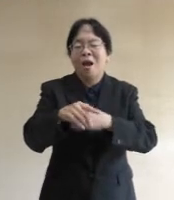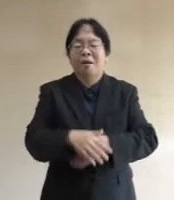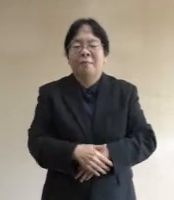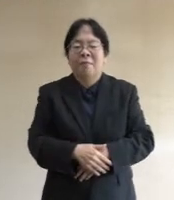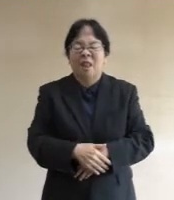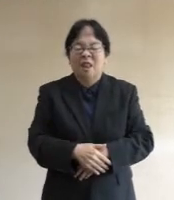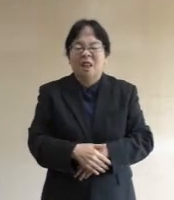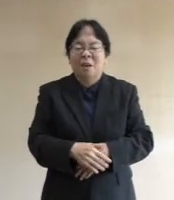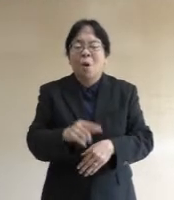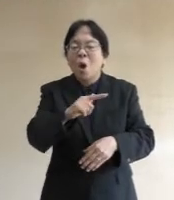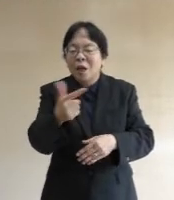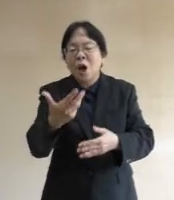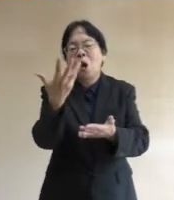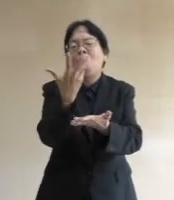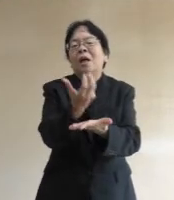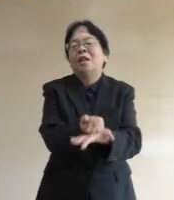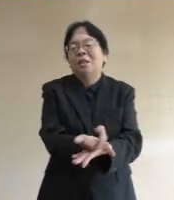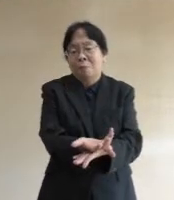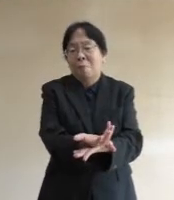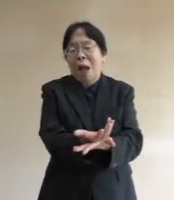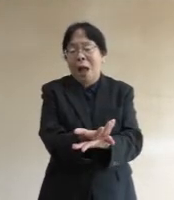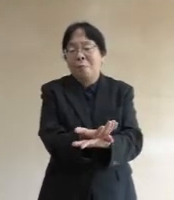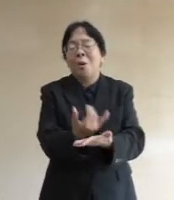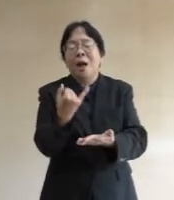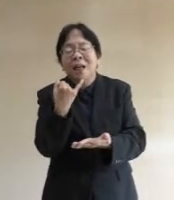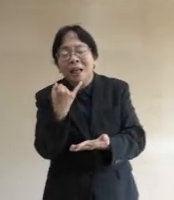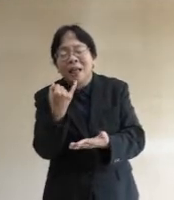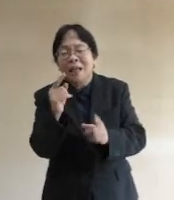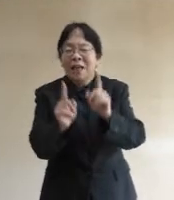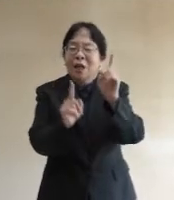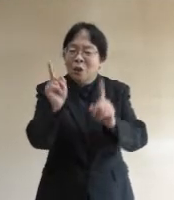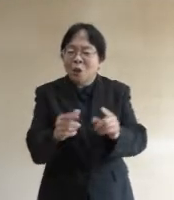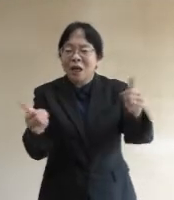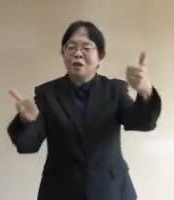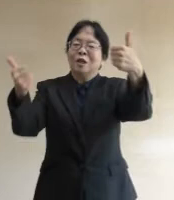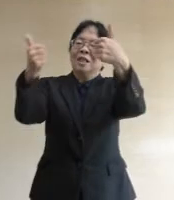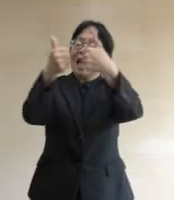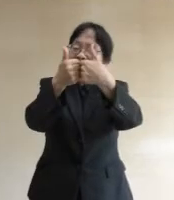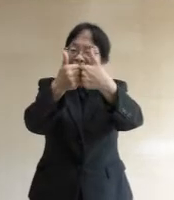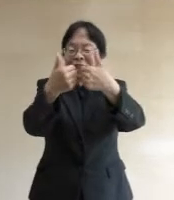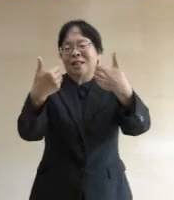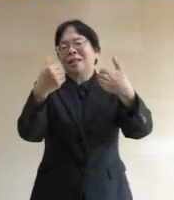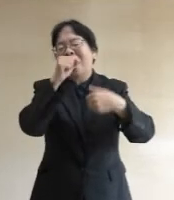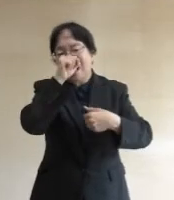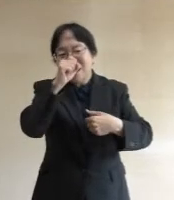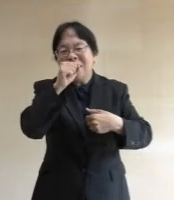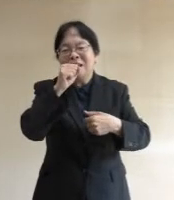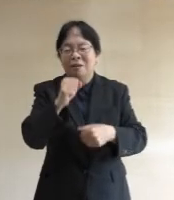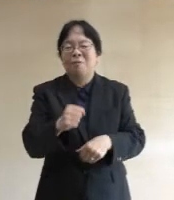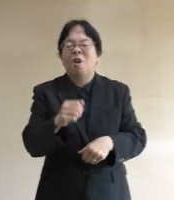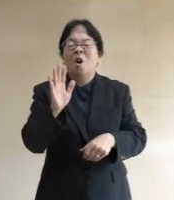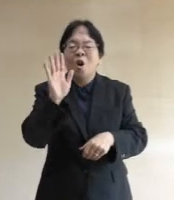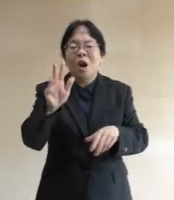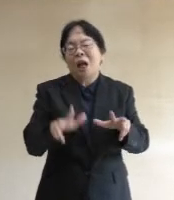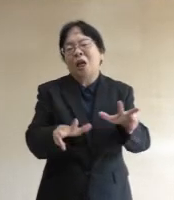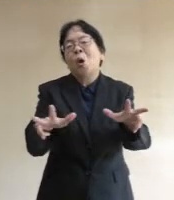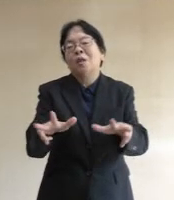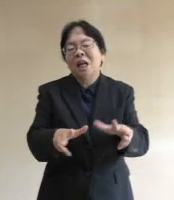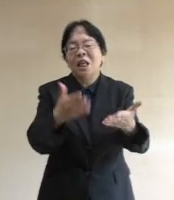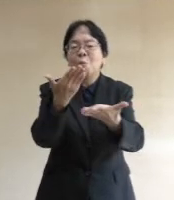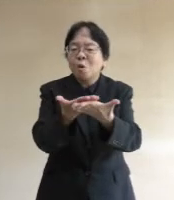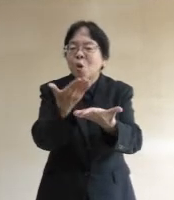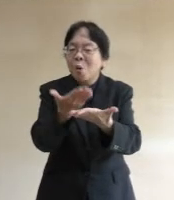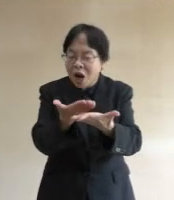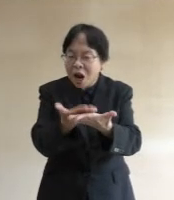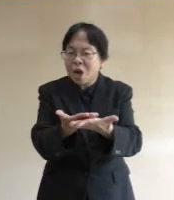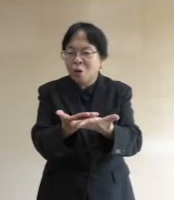ころなんですよね、はい、だからそういった意味でいろんな失敗を もうそれはいいよ、もうとにかくチャレンジしろというところをやっぱこれから